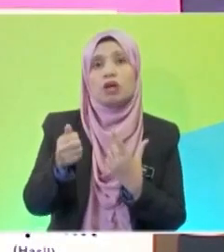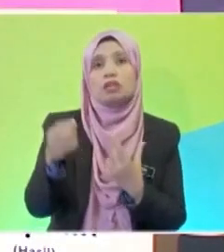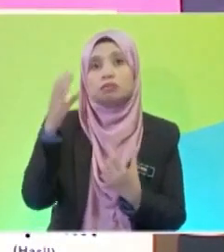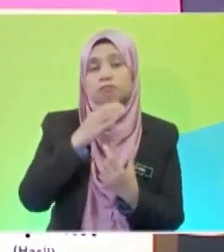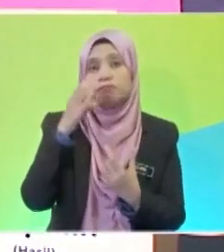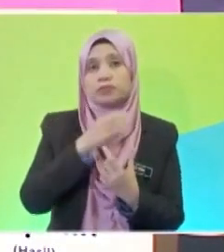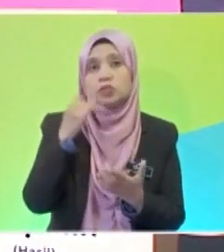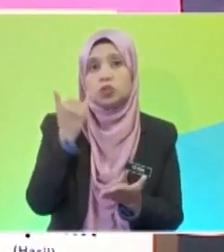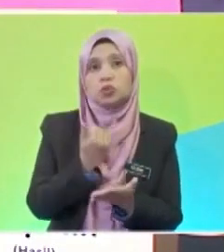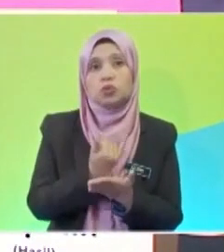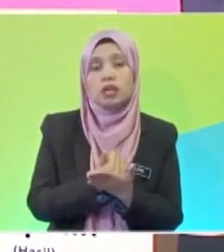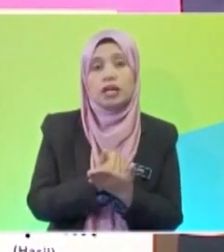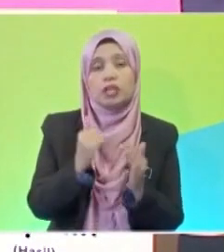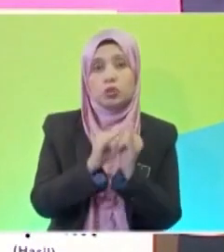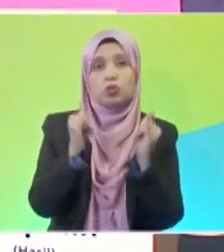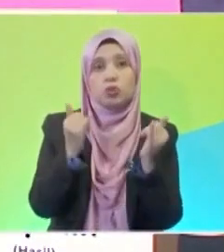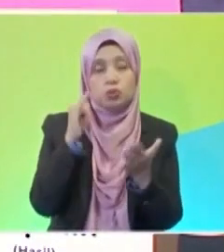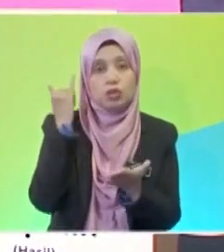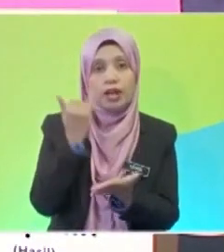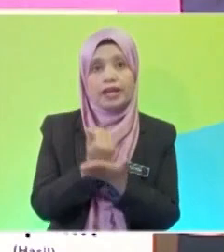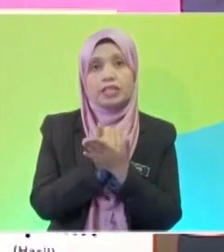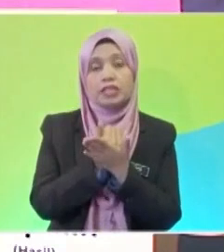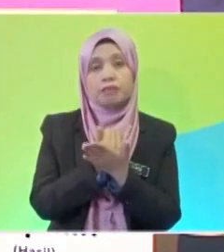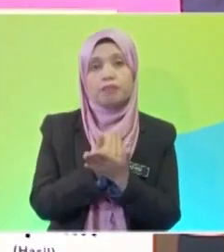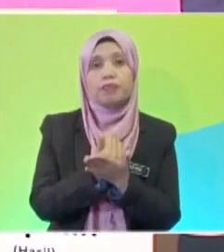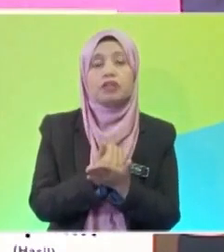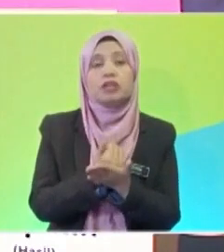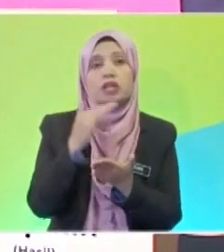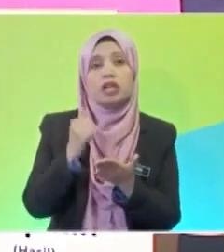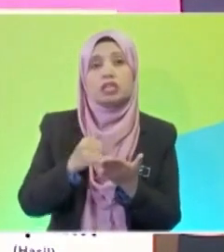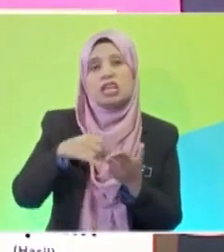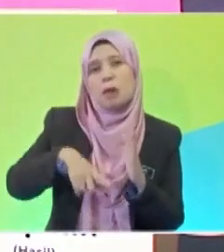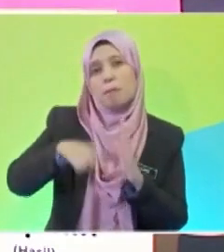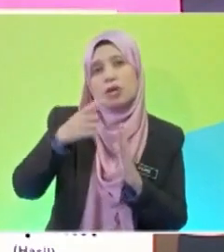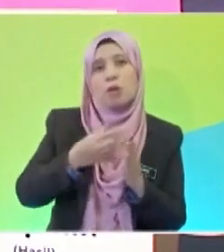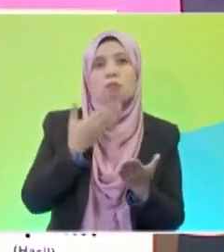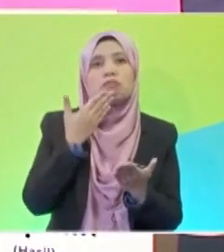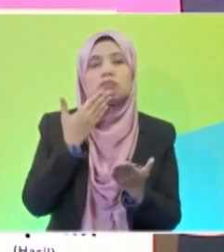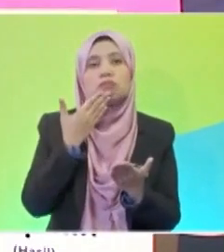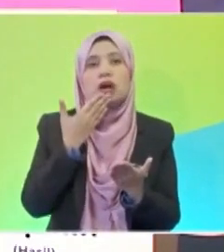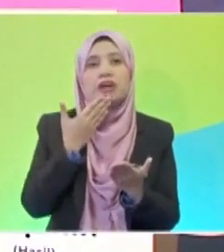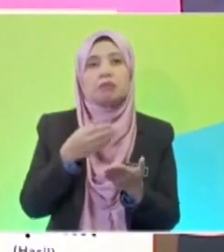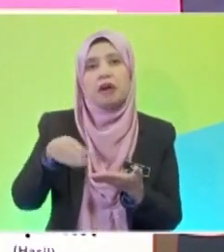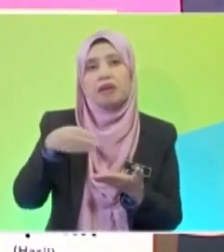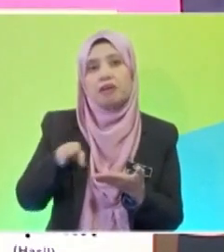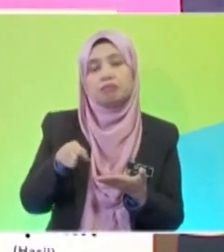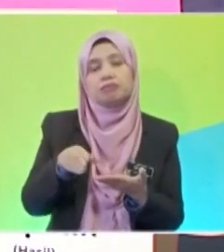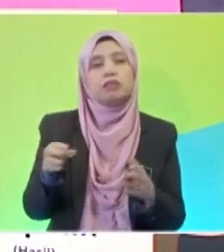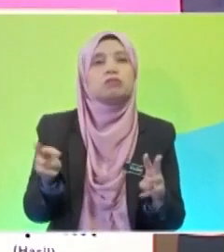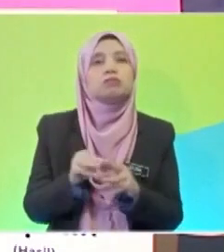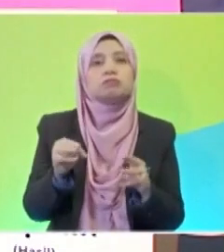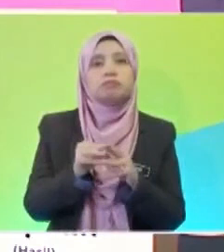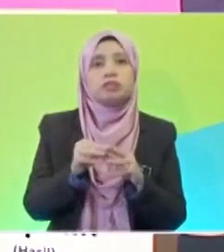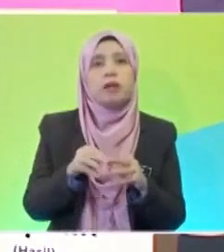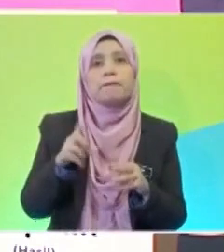banyak yuran ahli pada tahun itu. Mungkin yuran ahli ada yang terlebih bayar, yuran ahli ada belum bayar, yuran ahli ada yang macam-macam.